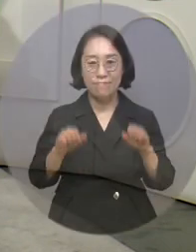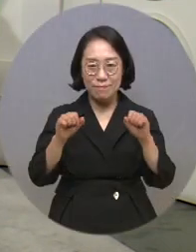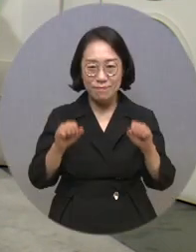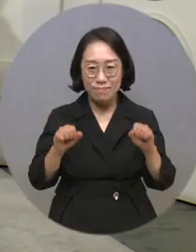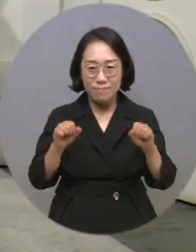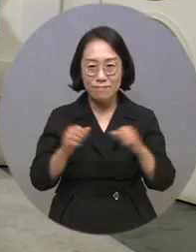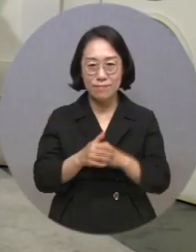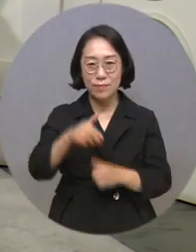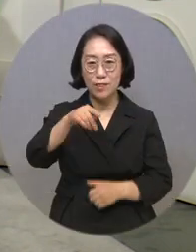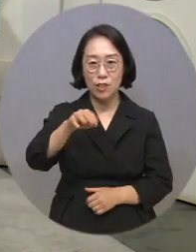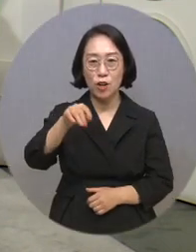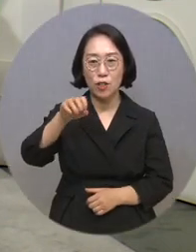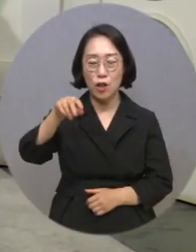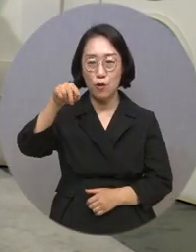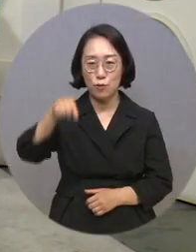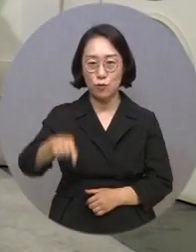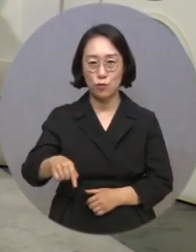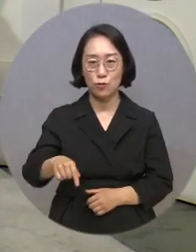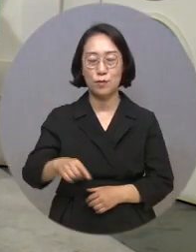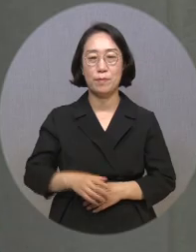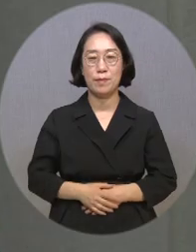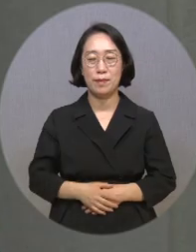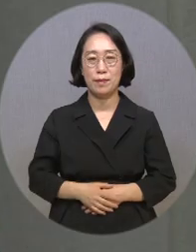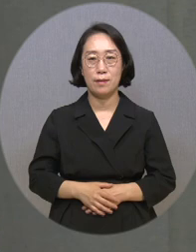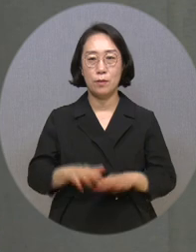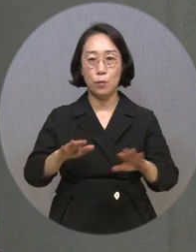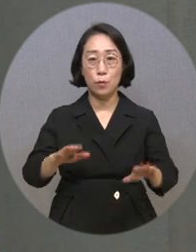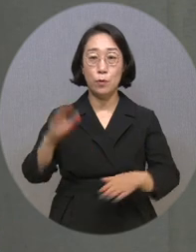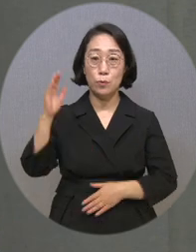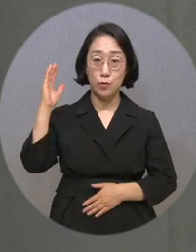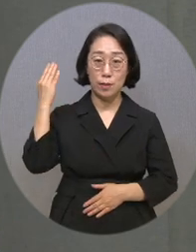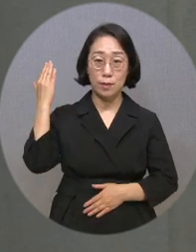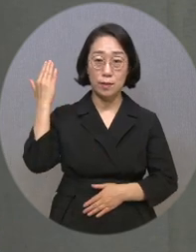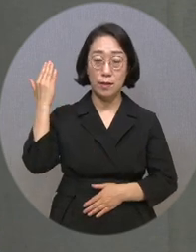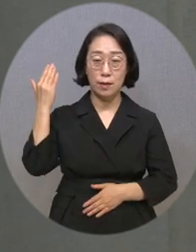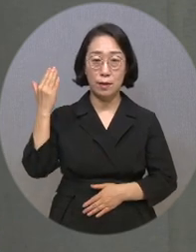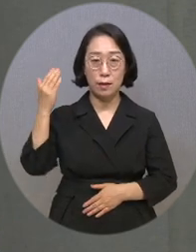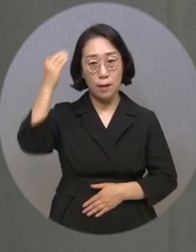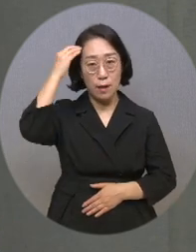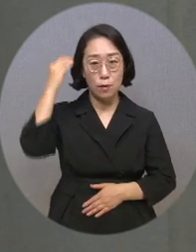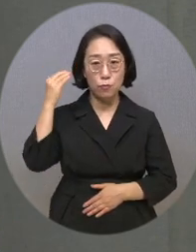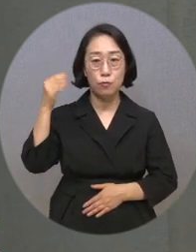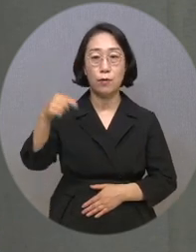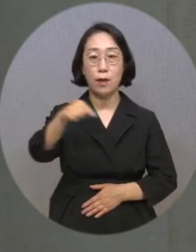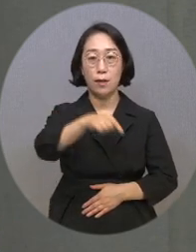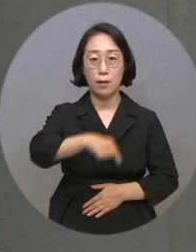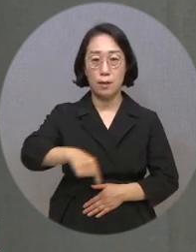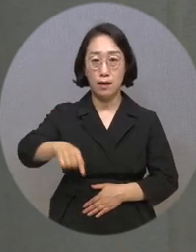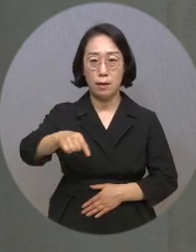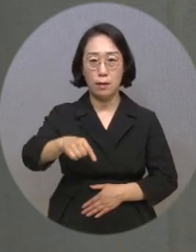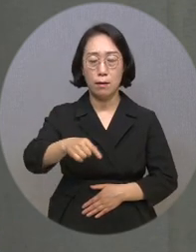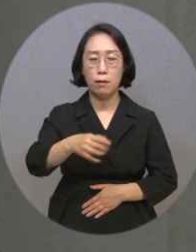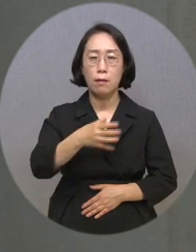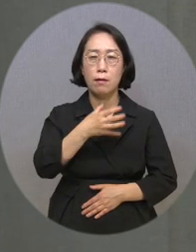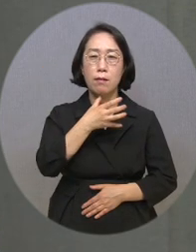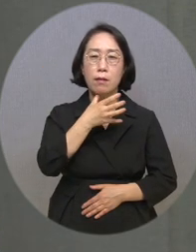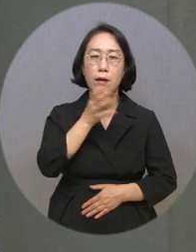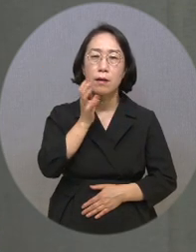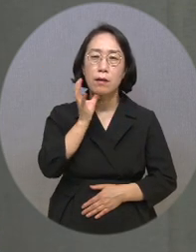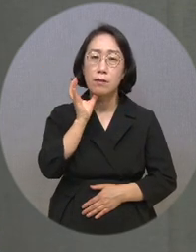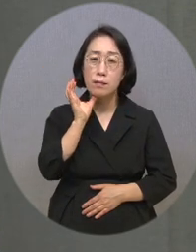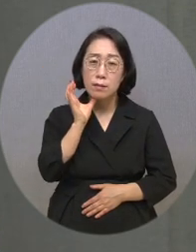안녕하십니까. 정경수입니다. 우리가 요즘에 국내에 고령 인구가 너무